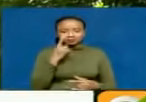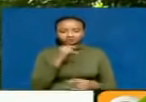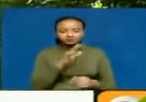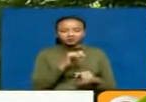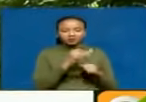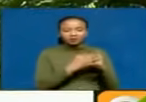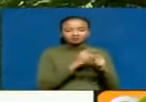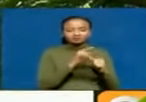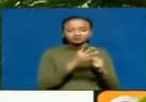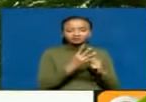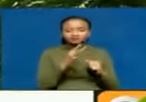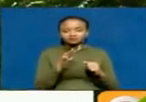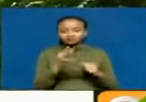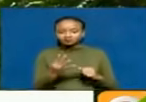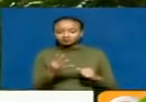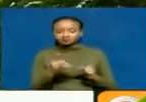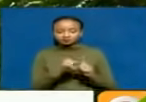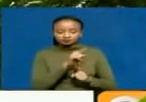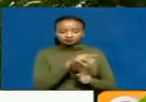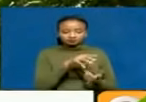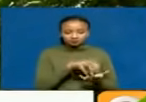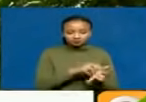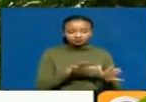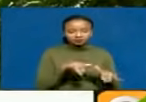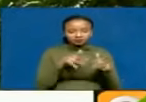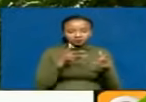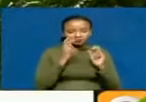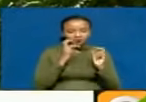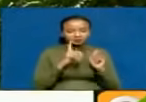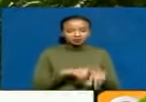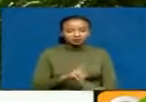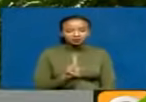sasa mzazi huyo anasubiria tarehe ya kutajwa kwa kesi hiyo. Raquel Mwigai, Runinga Citizen.